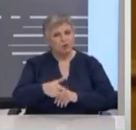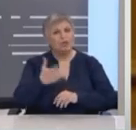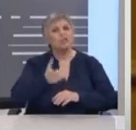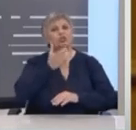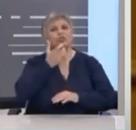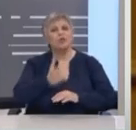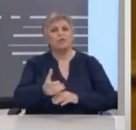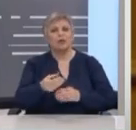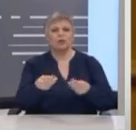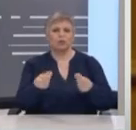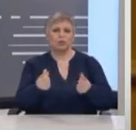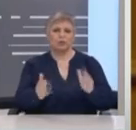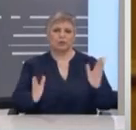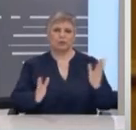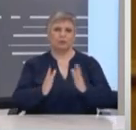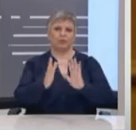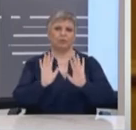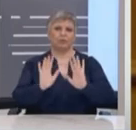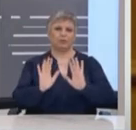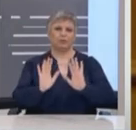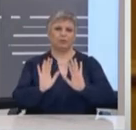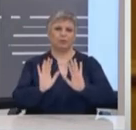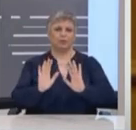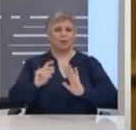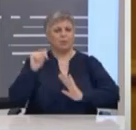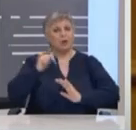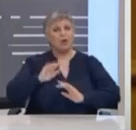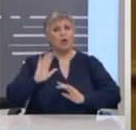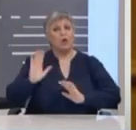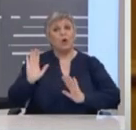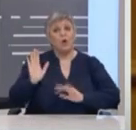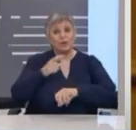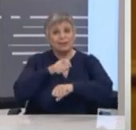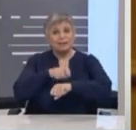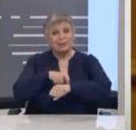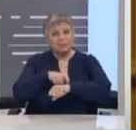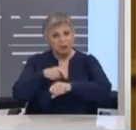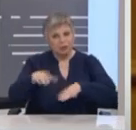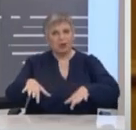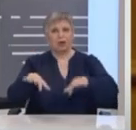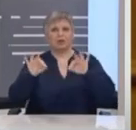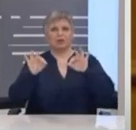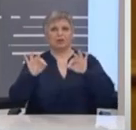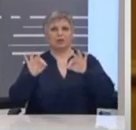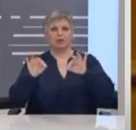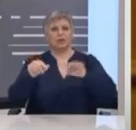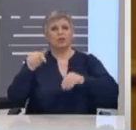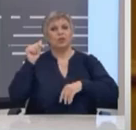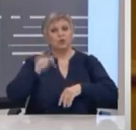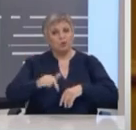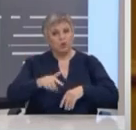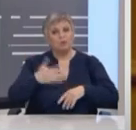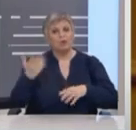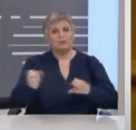να ξεκινήσει ένας νέος γύρος διαπραγμάτευσης. Όταν ξεκινήσει, θα υπάρχει πλήρη ενημέρωση